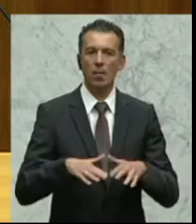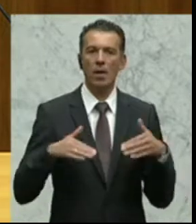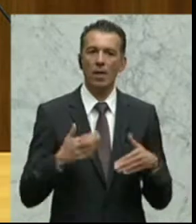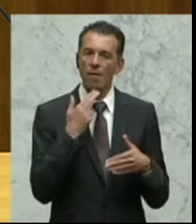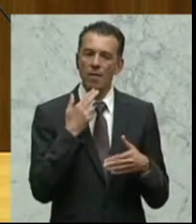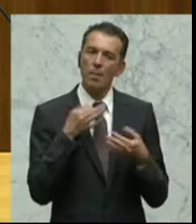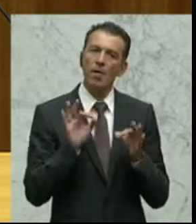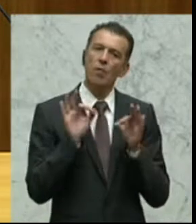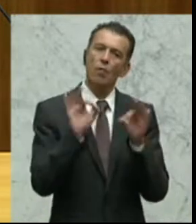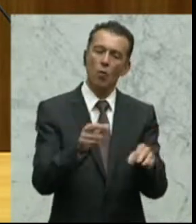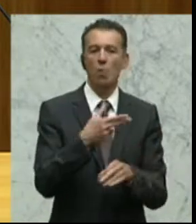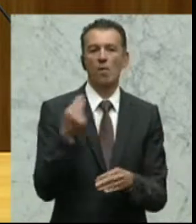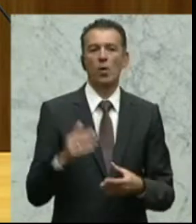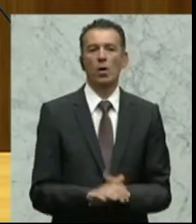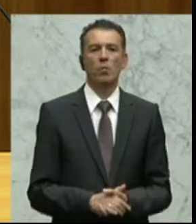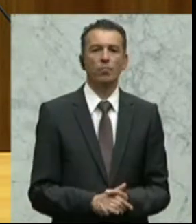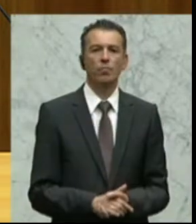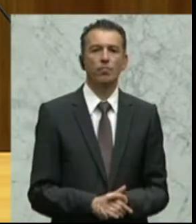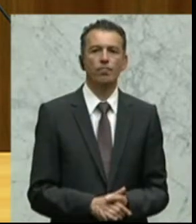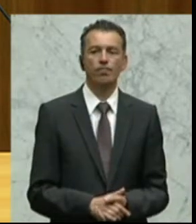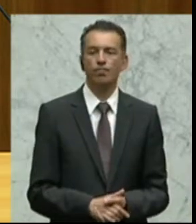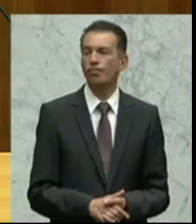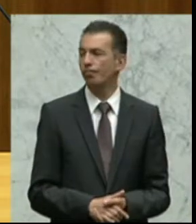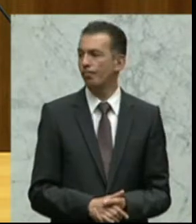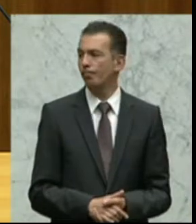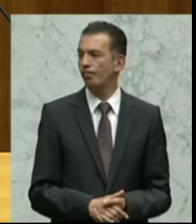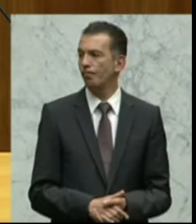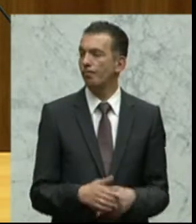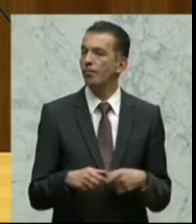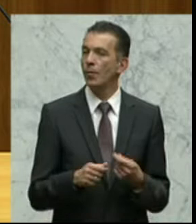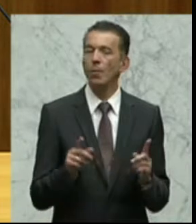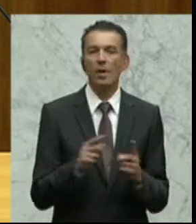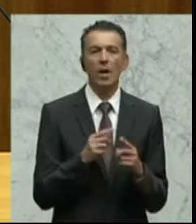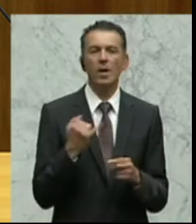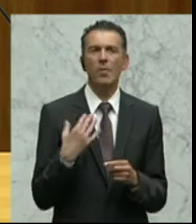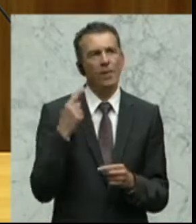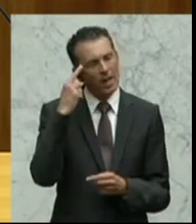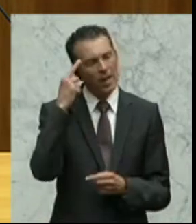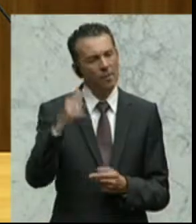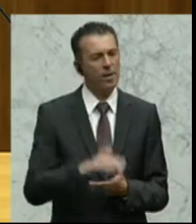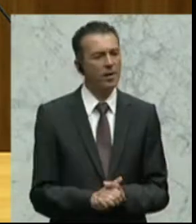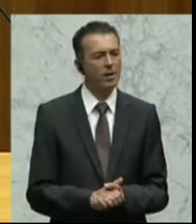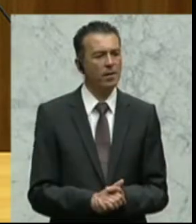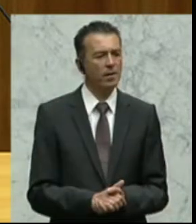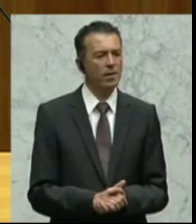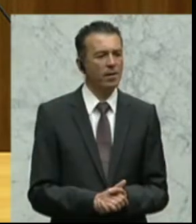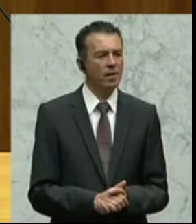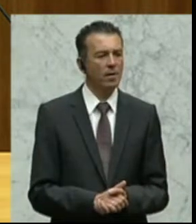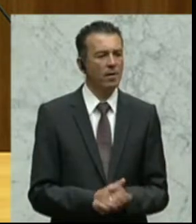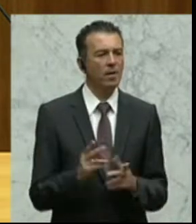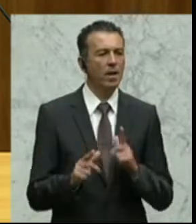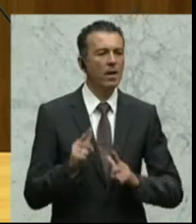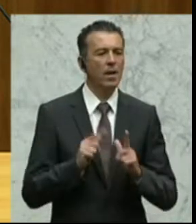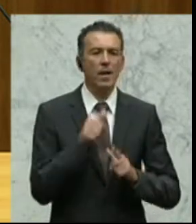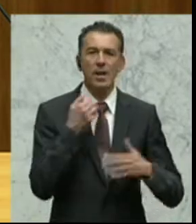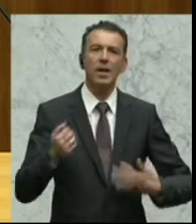will. Und da gibt es ein Lied, das mir immer wieder einfällt. Ich kann leider nicht Gitarre spielen, ich